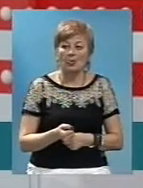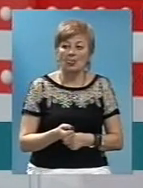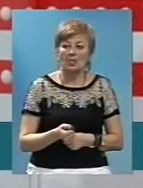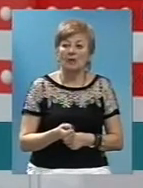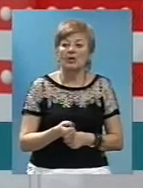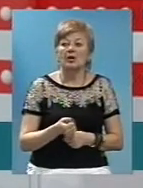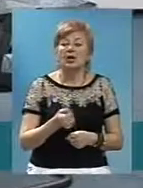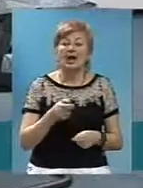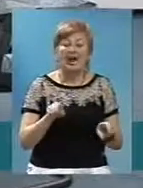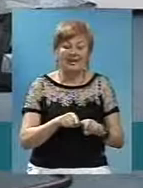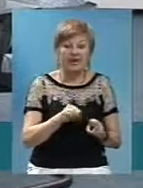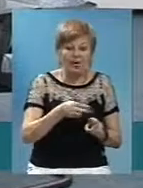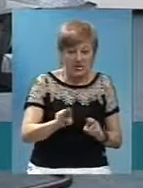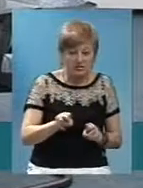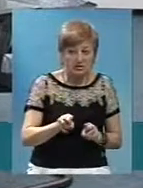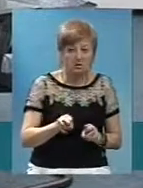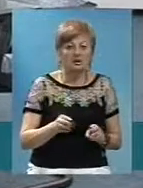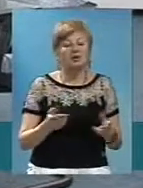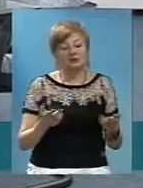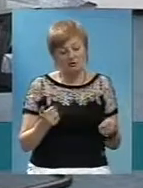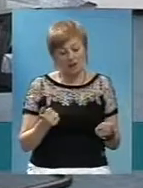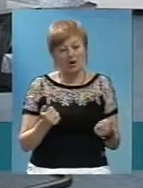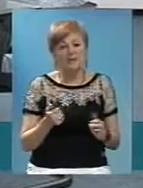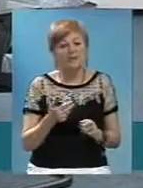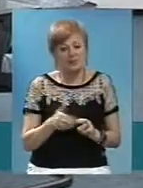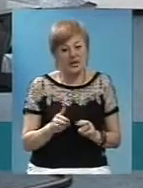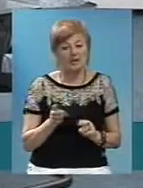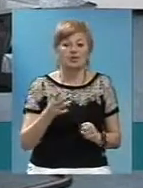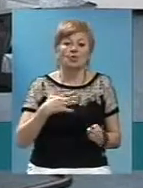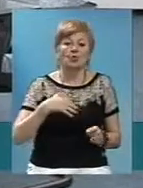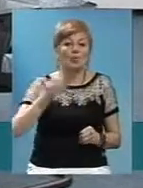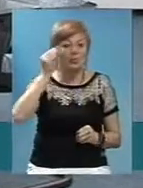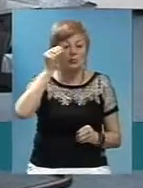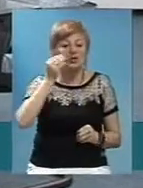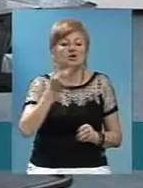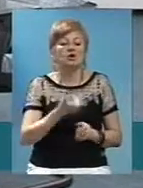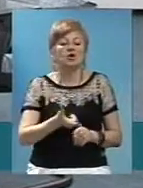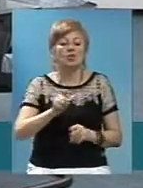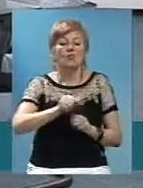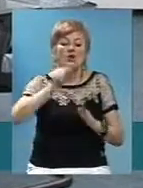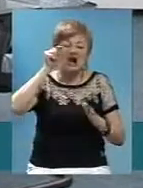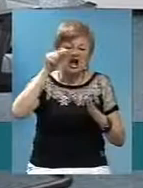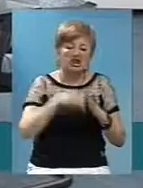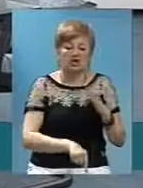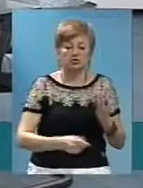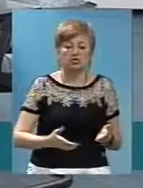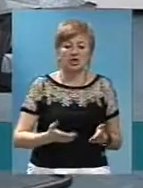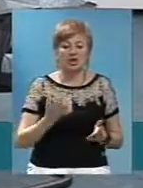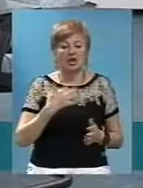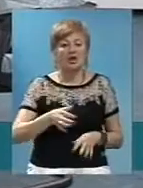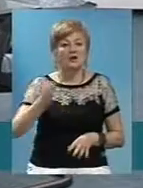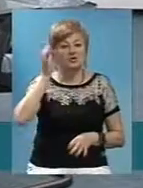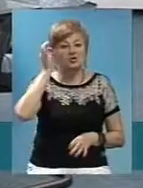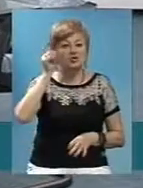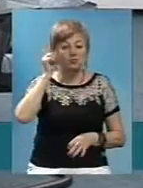Певною мірою помста, але, на мій погляд, все це значно глибше. І ми тут маємо ще згадати появу